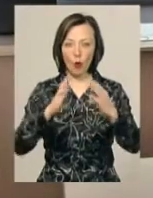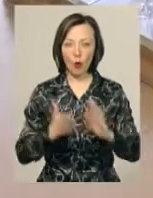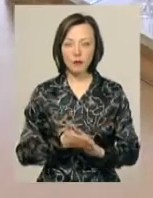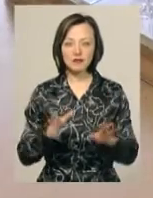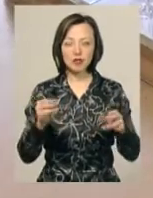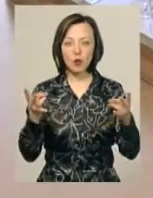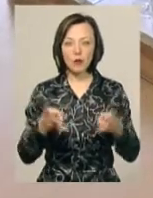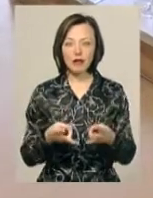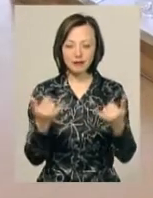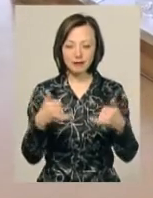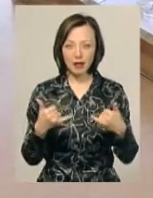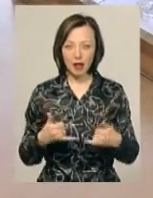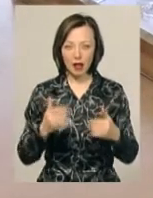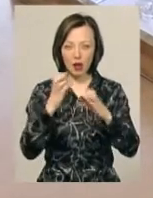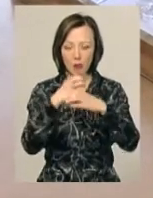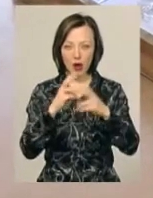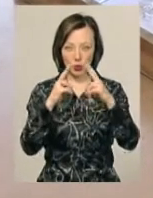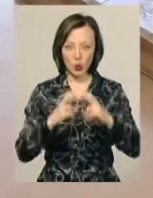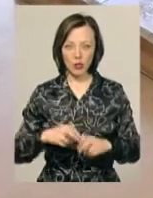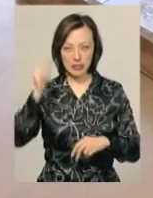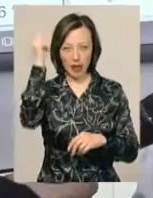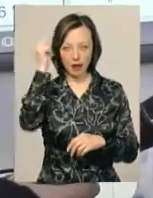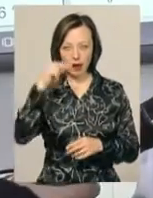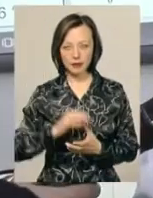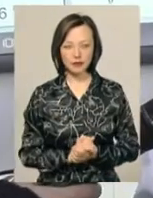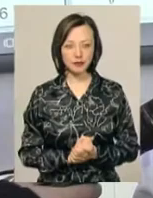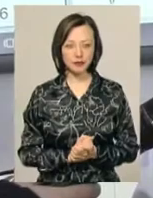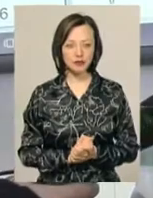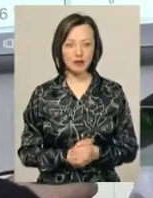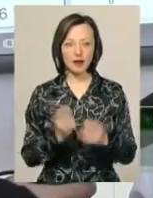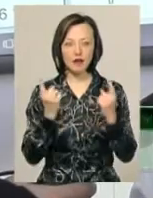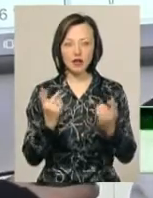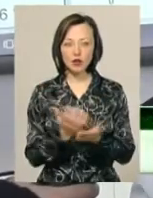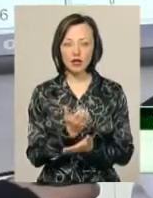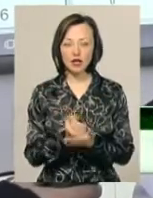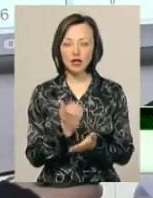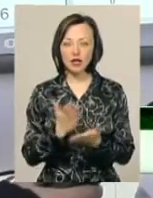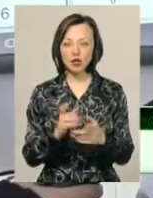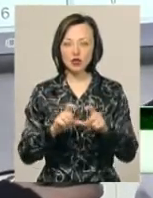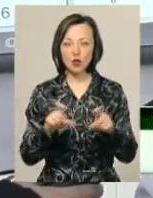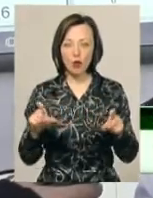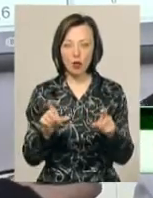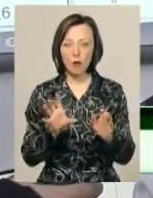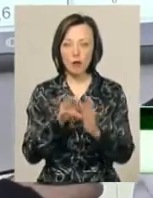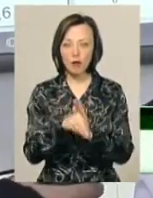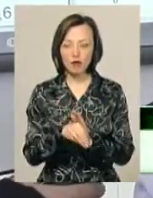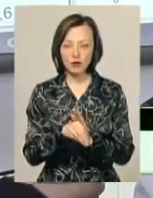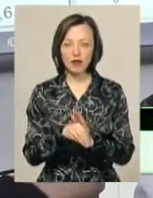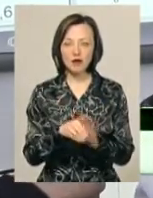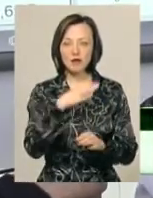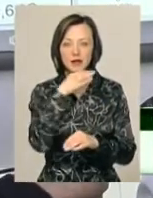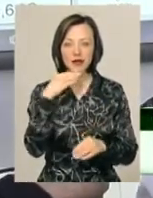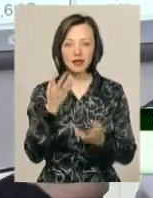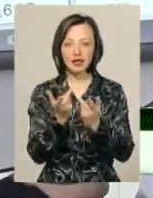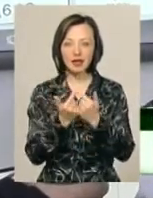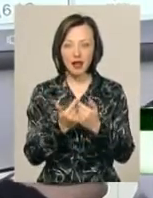необхідні реактиви для практичних і лабораторних занять. Саме великим досягненням те, що школа поповнена дуже великою